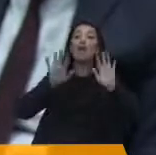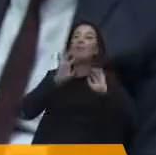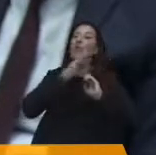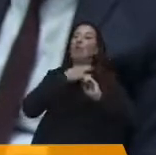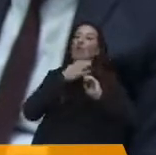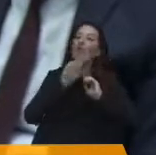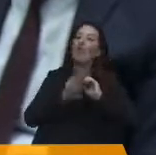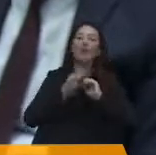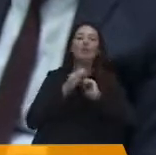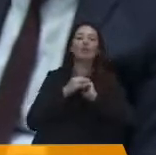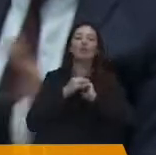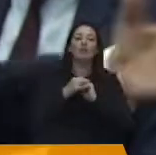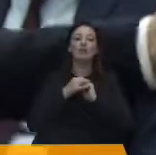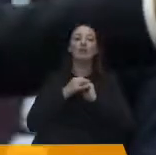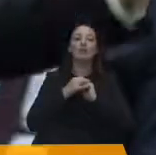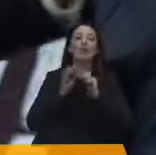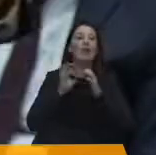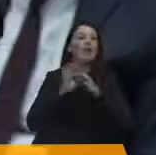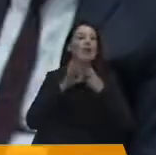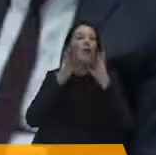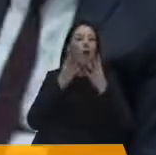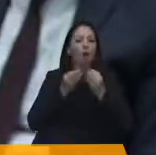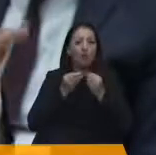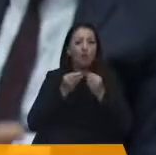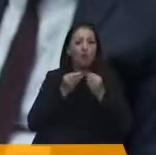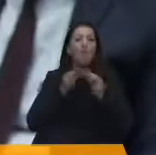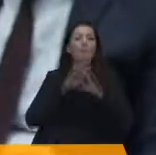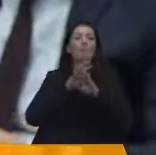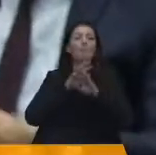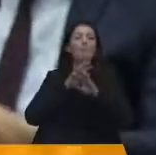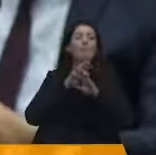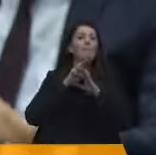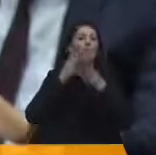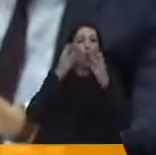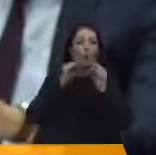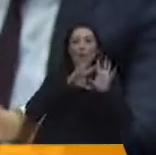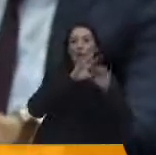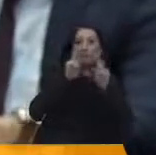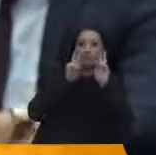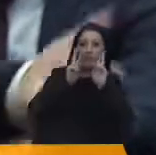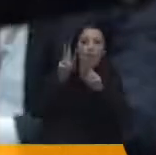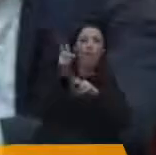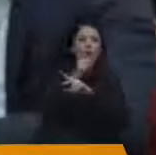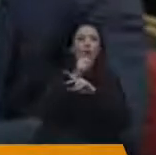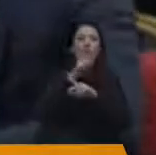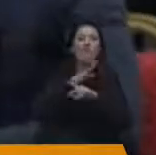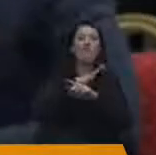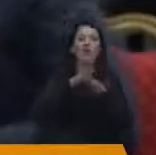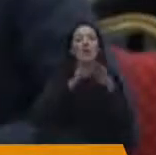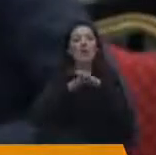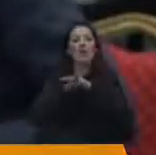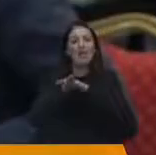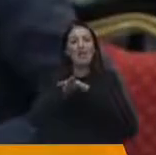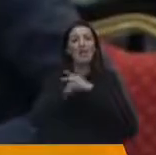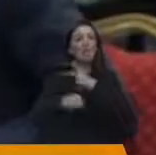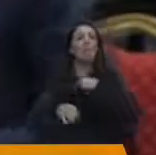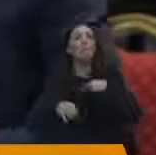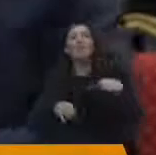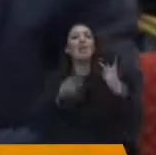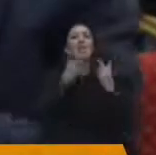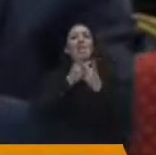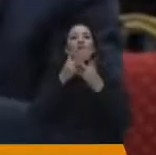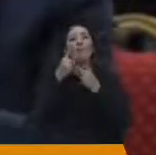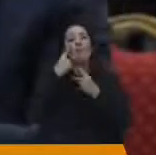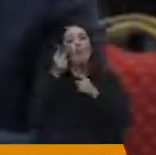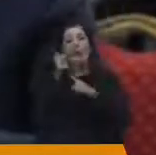Lütfen. Ne olup biteceği zaten orada kameralarla gözükecek hepsi. Girin. Girin belediyenin web sitesine,